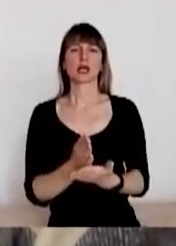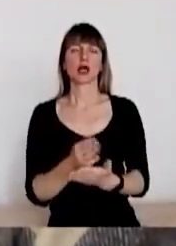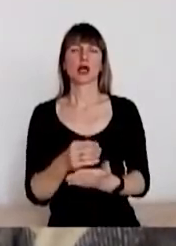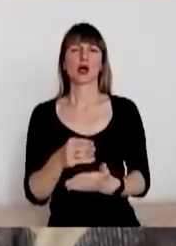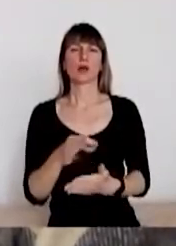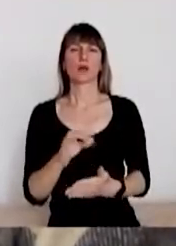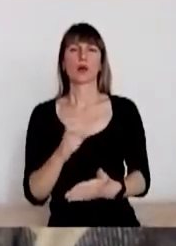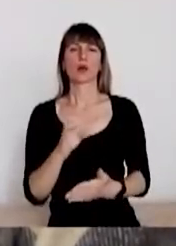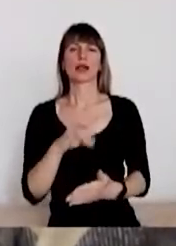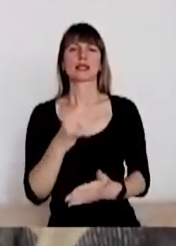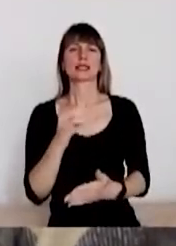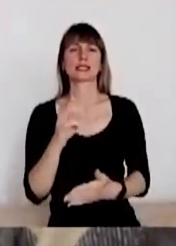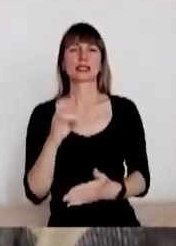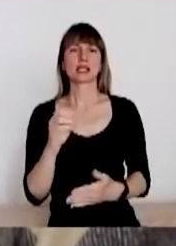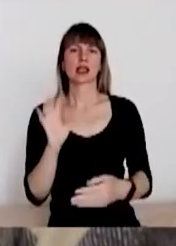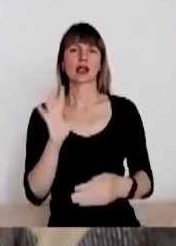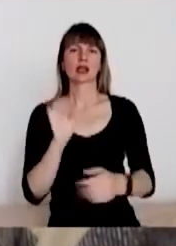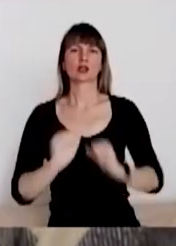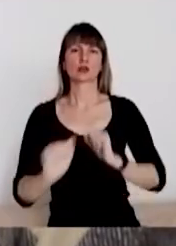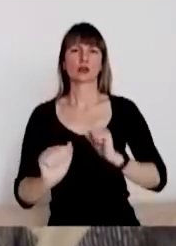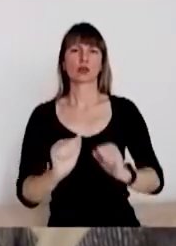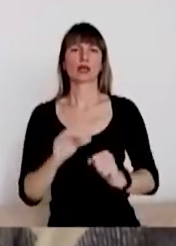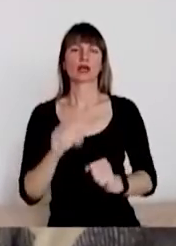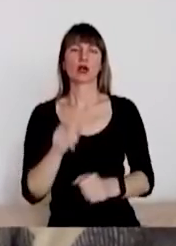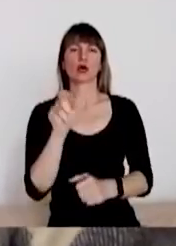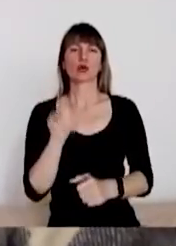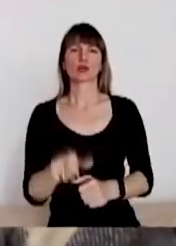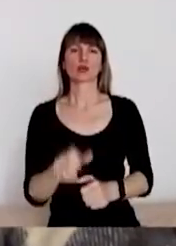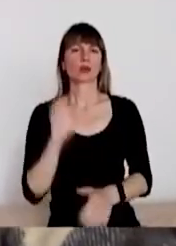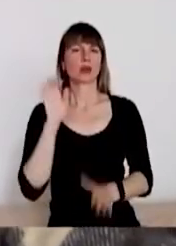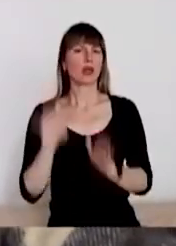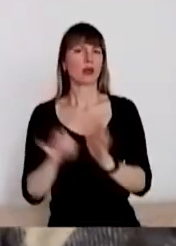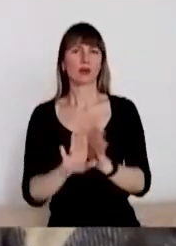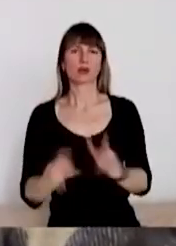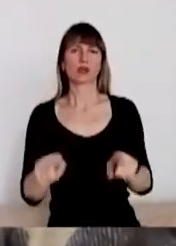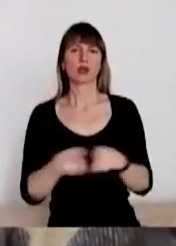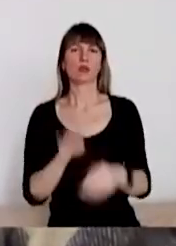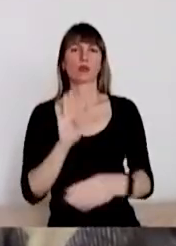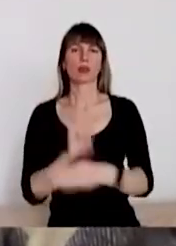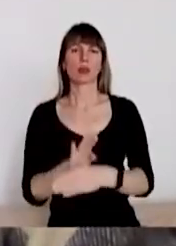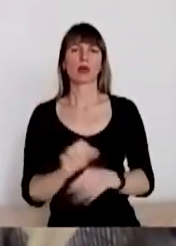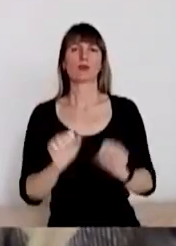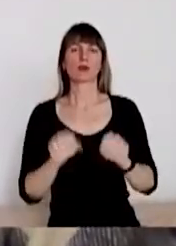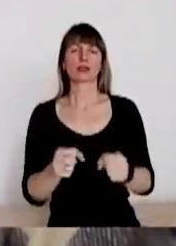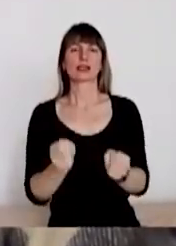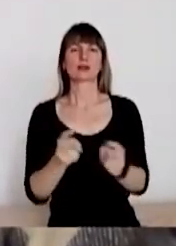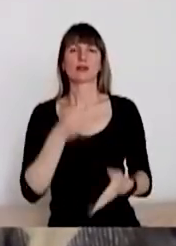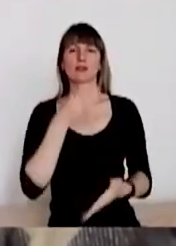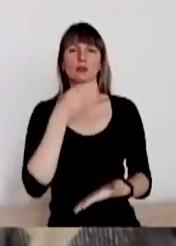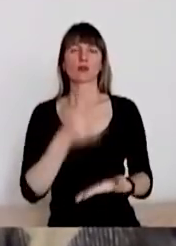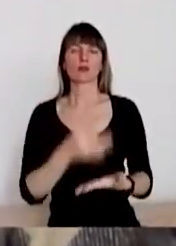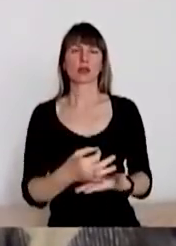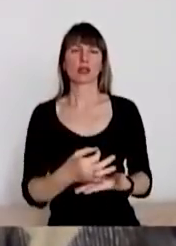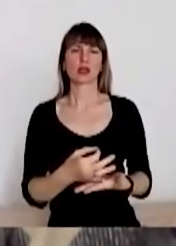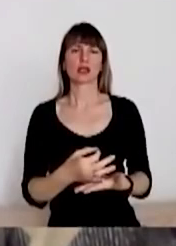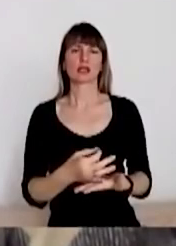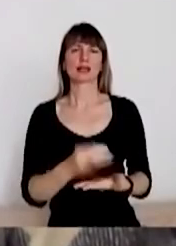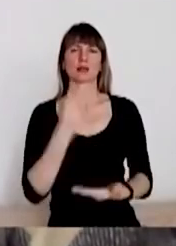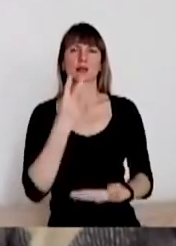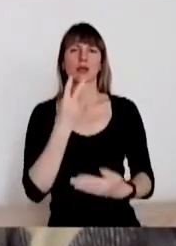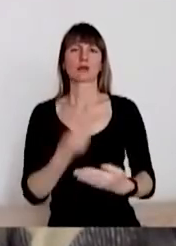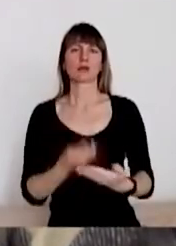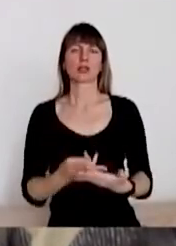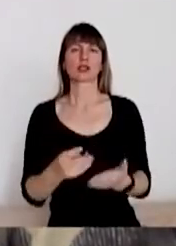і особа не підкорюється такому наказу, то, можливо, навіть кримінальна відповідальність і передбачене